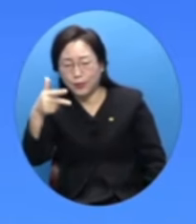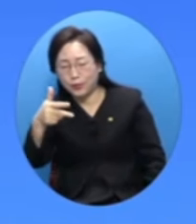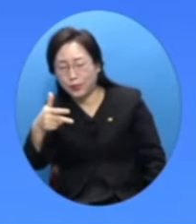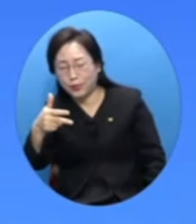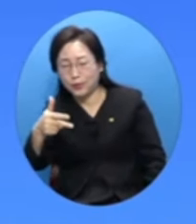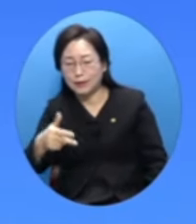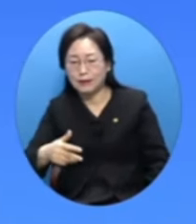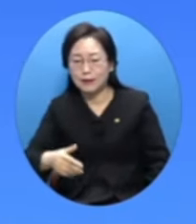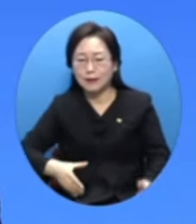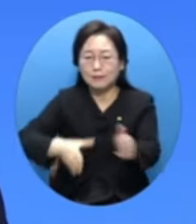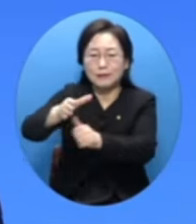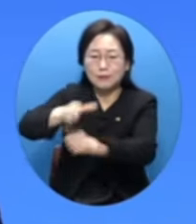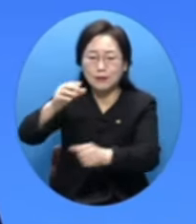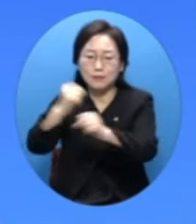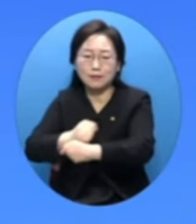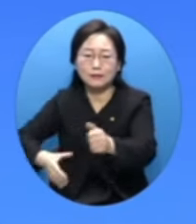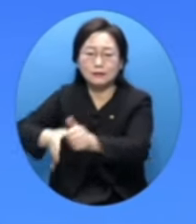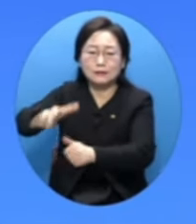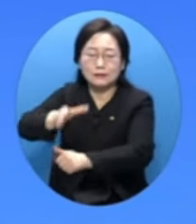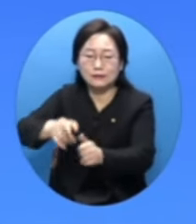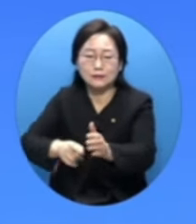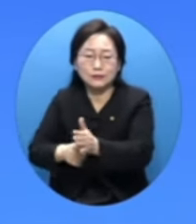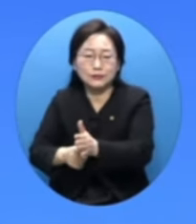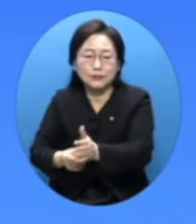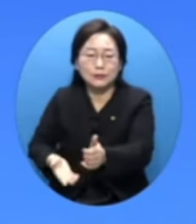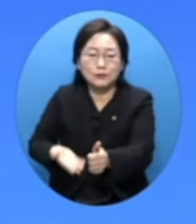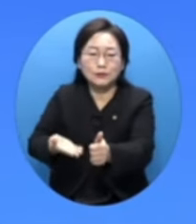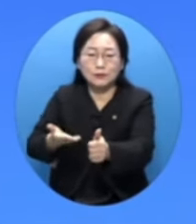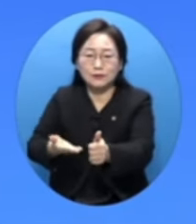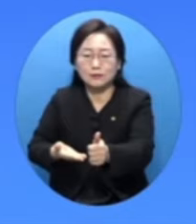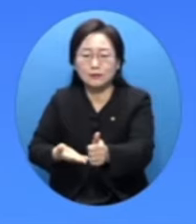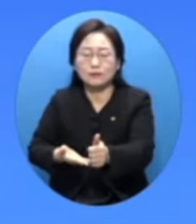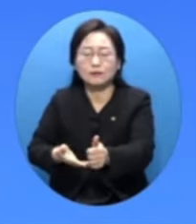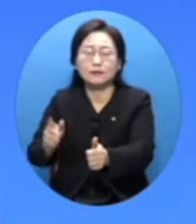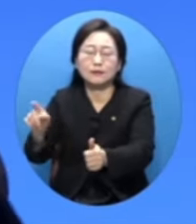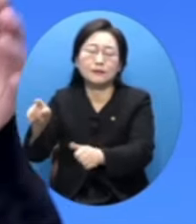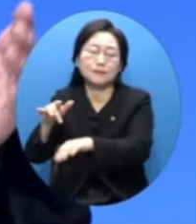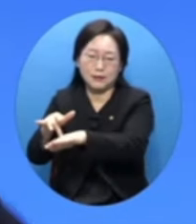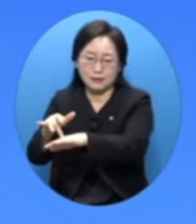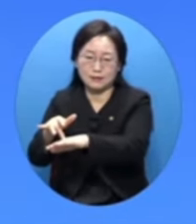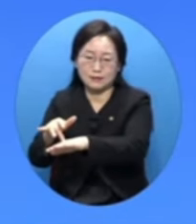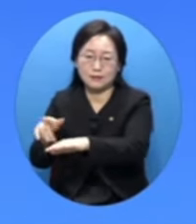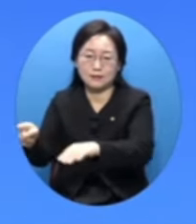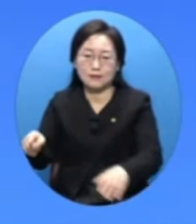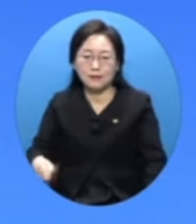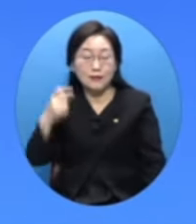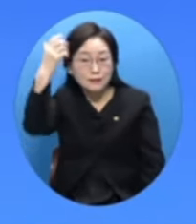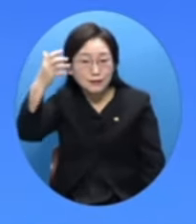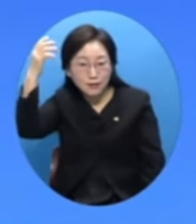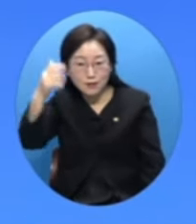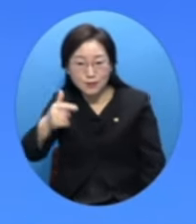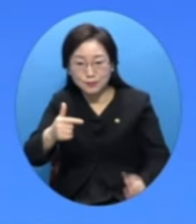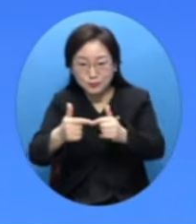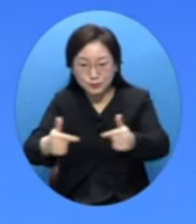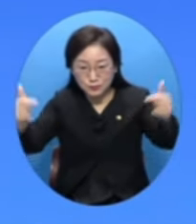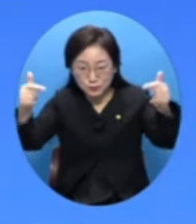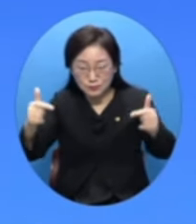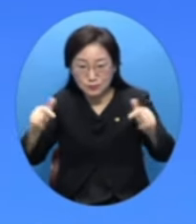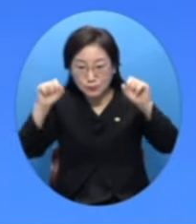멸망시키고 무너뜨리는 것, 이것이 악한 원수막의 존재 목적입니다. 영적 대부분도 일어나면 아코논